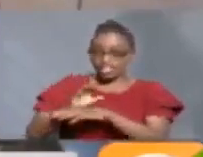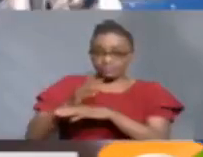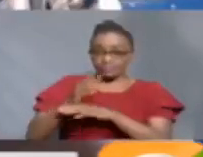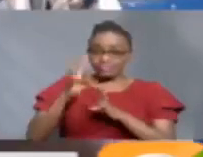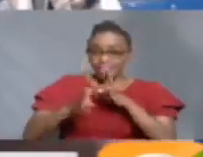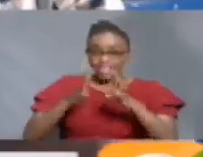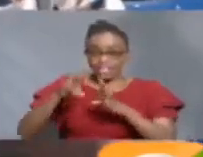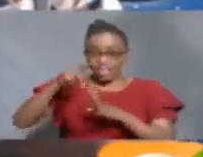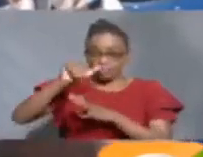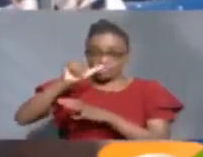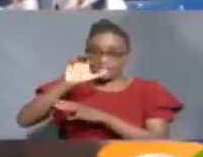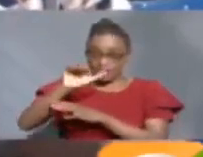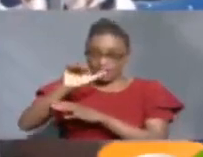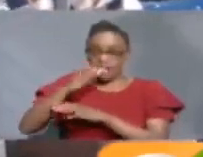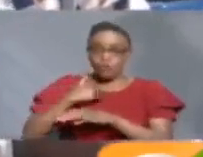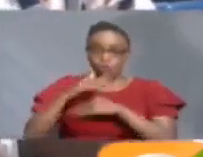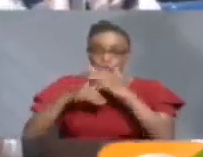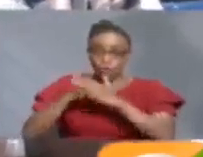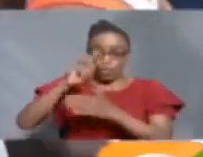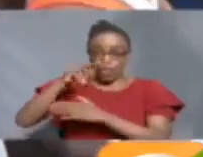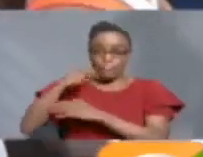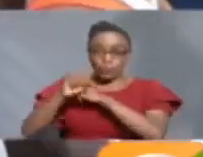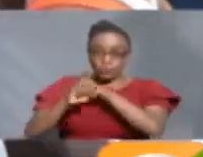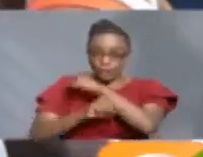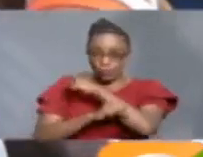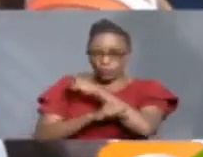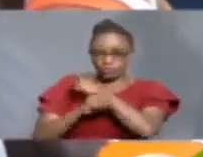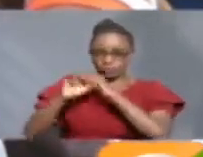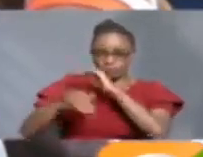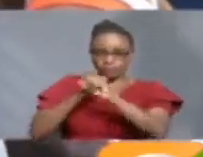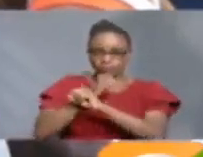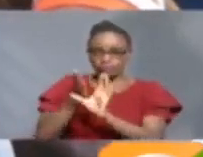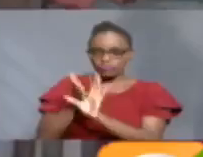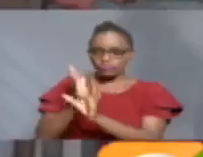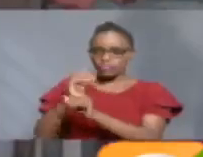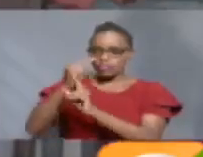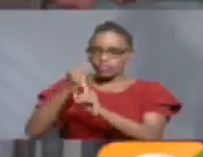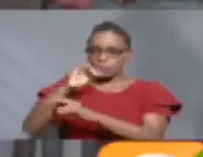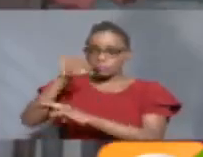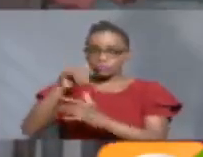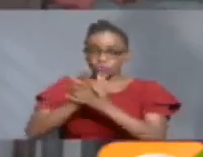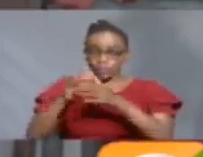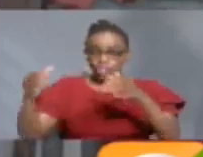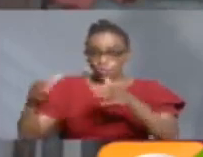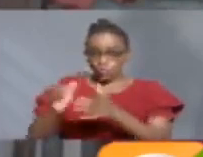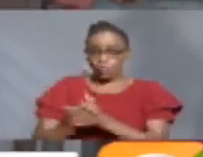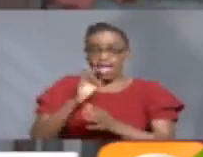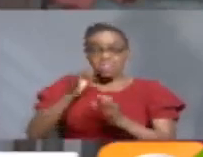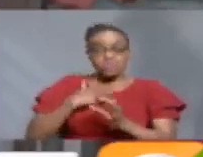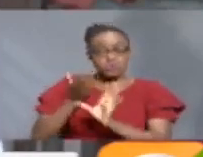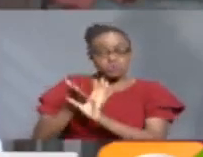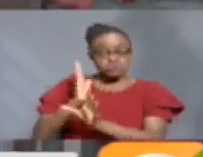PCEA, ambako waliwataka wabunge wanaomkemea rais kujiondoa kutoka chama cha Jubilee. Hata kama ni kutoka kwa